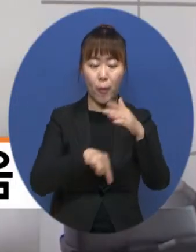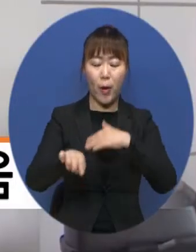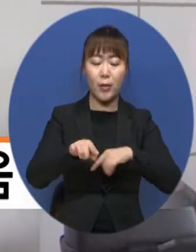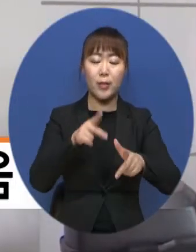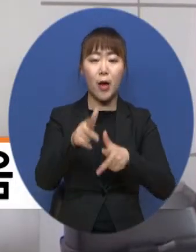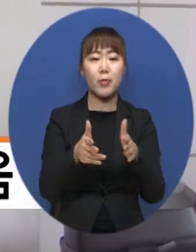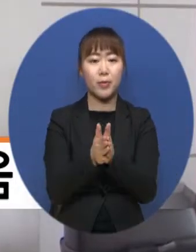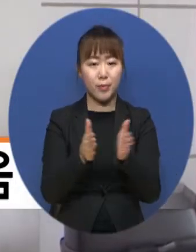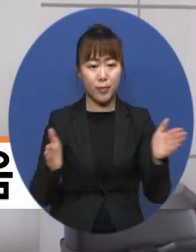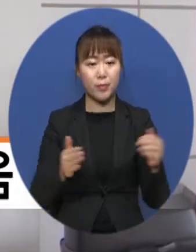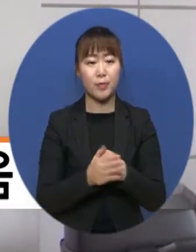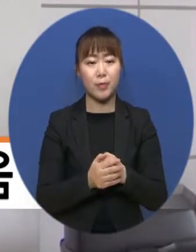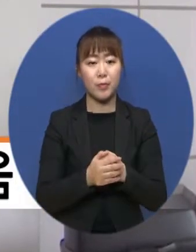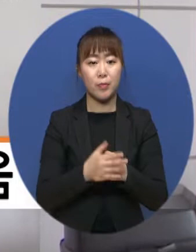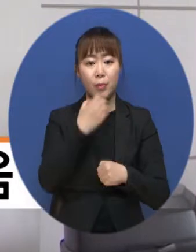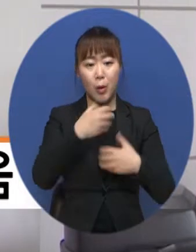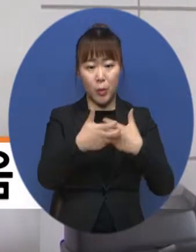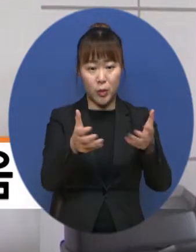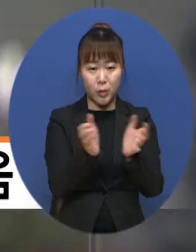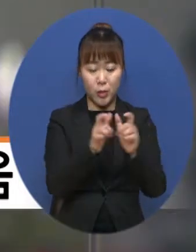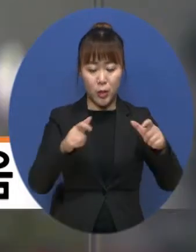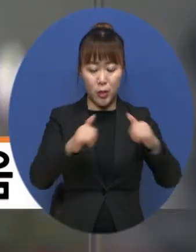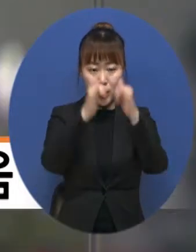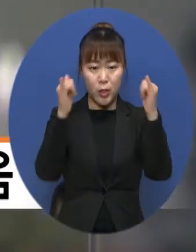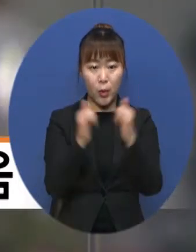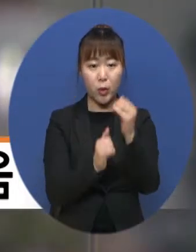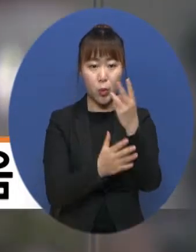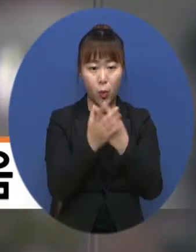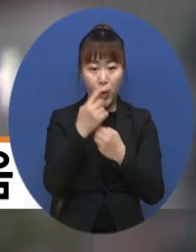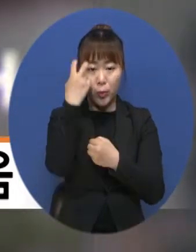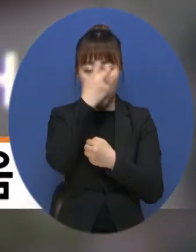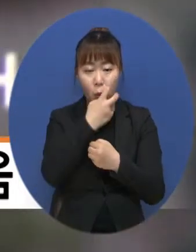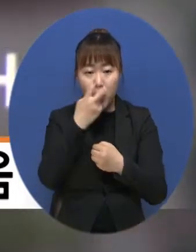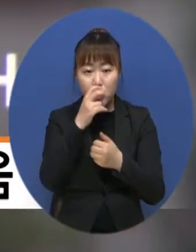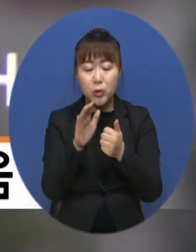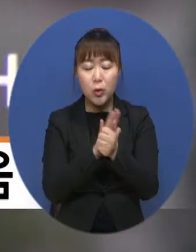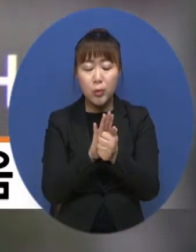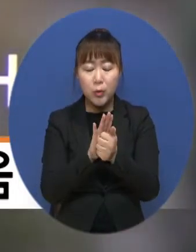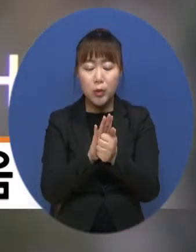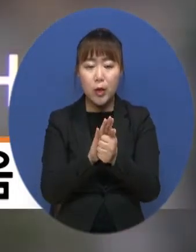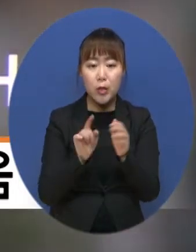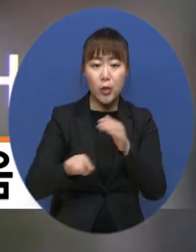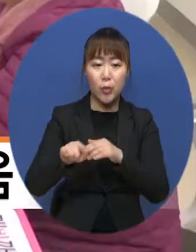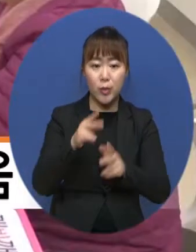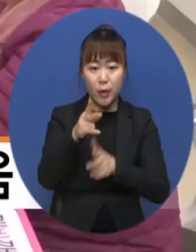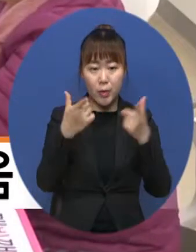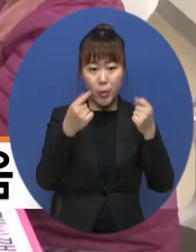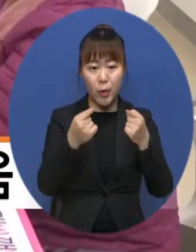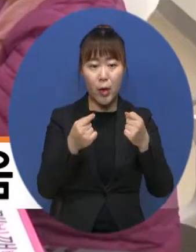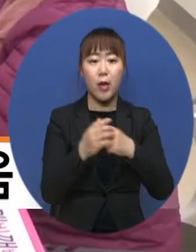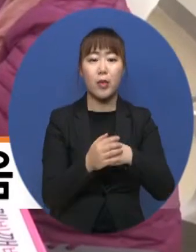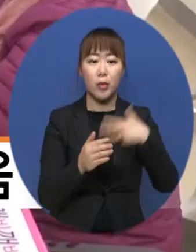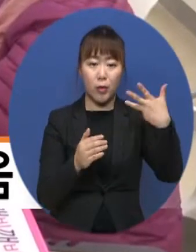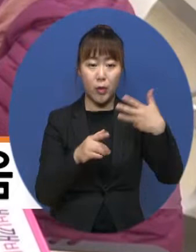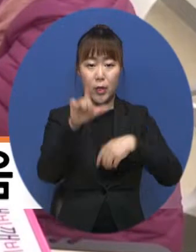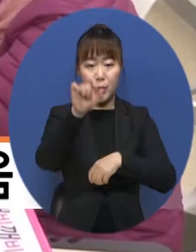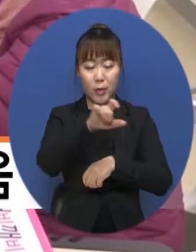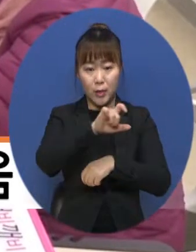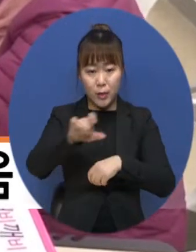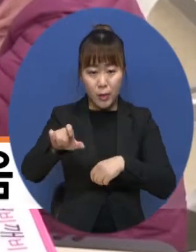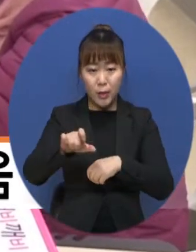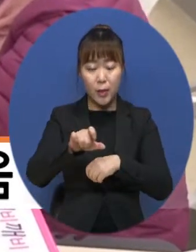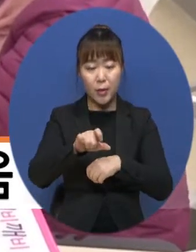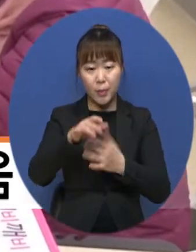시작됩니다. 보건복지부는 지역사회 통합 돌봄 선도사업 지역으로 8개 지자체를 선정했다고 지난 4일